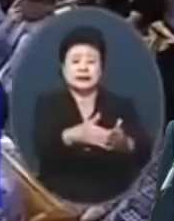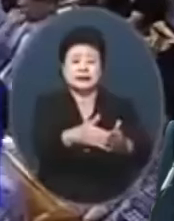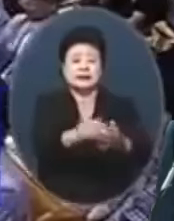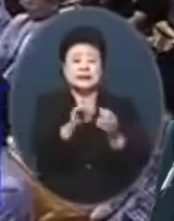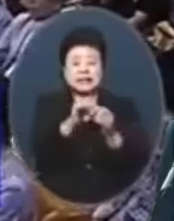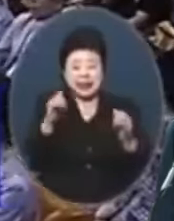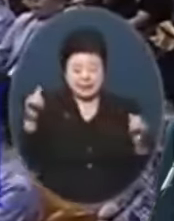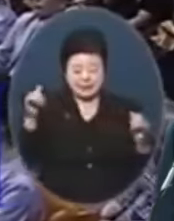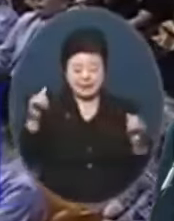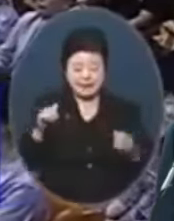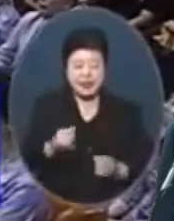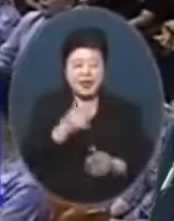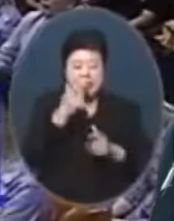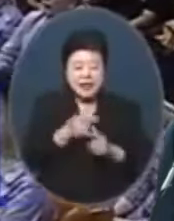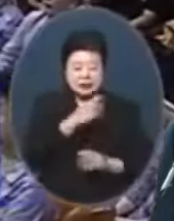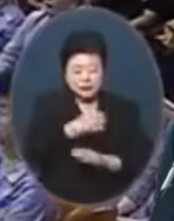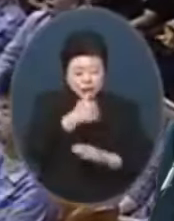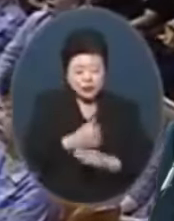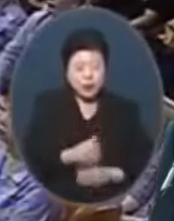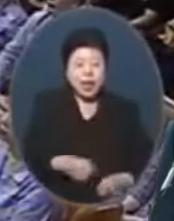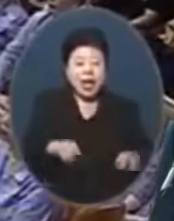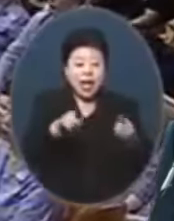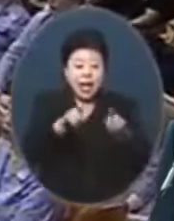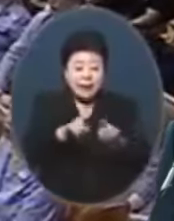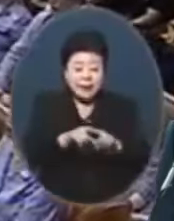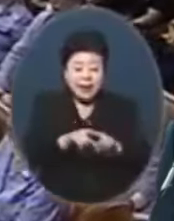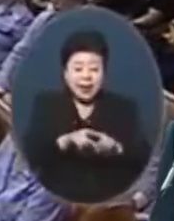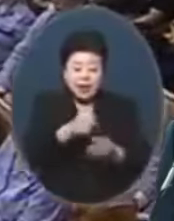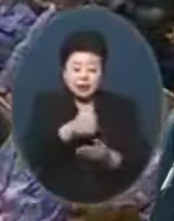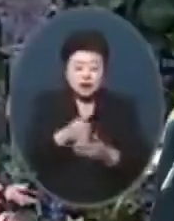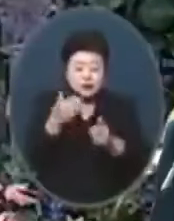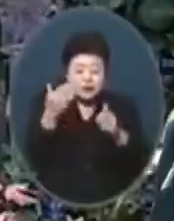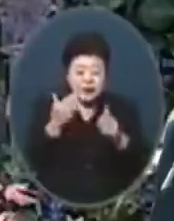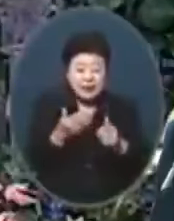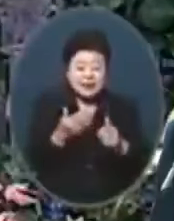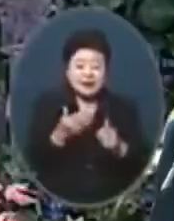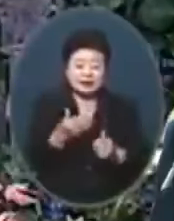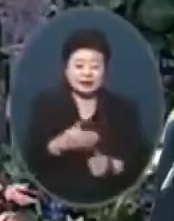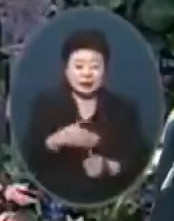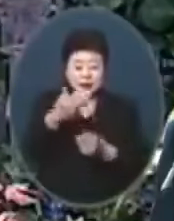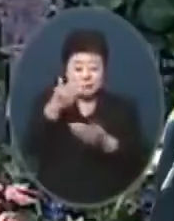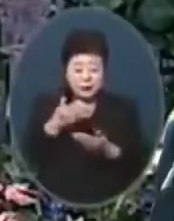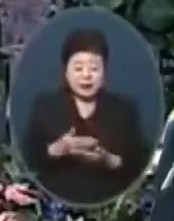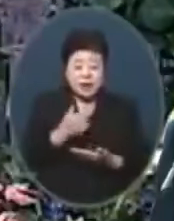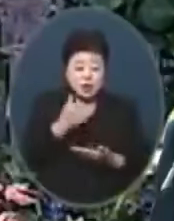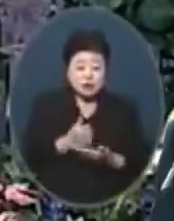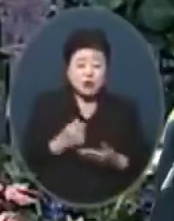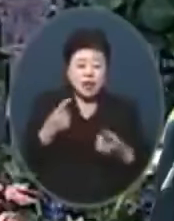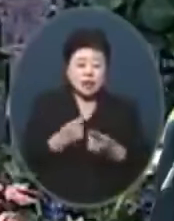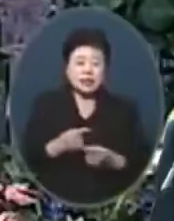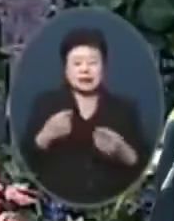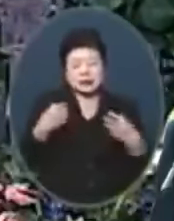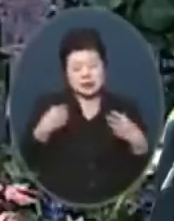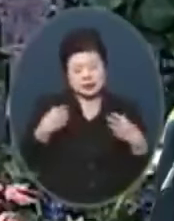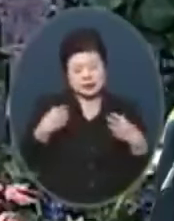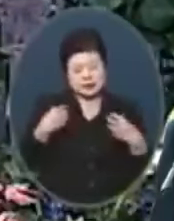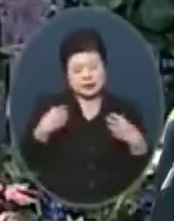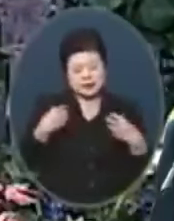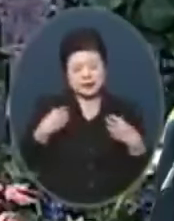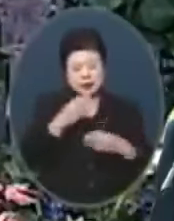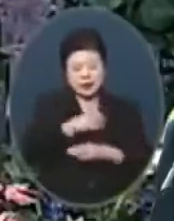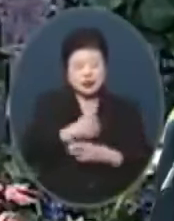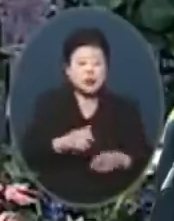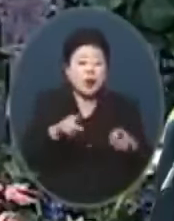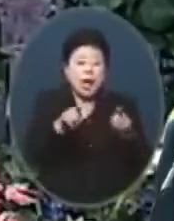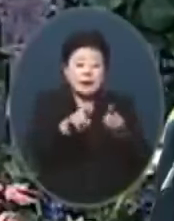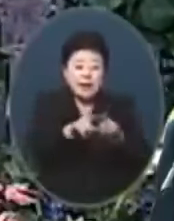인생을 예수 그리스도 우리 주님이 보내심을 받아오셔서 우리 죄악을 대신 담당하심으로 그리스도와